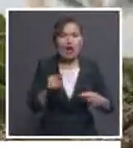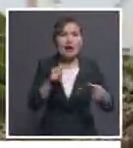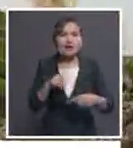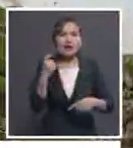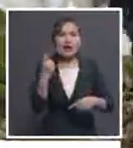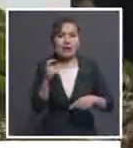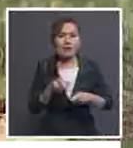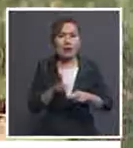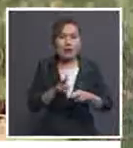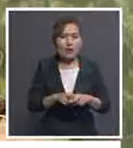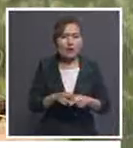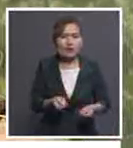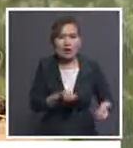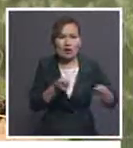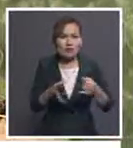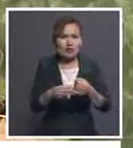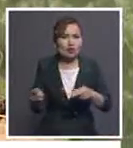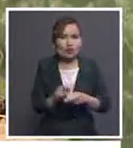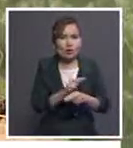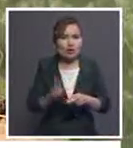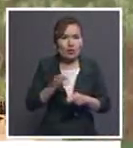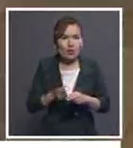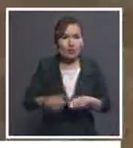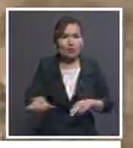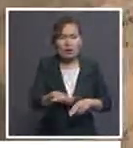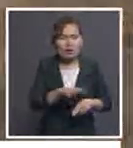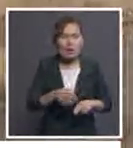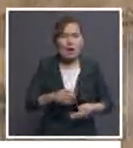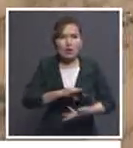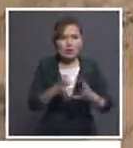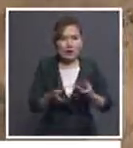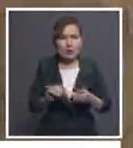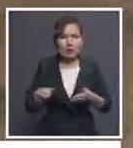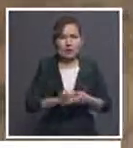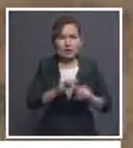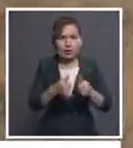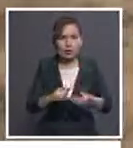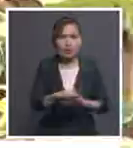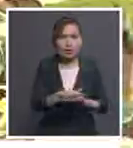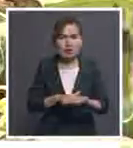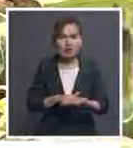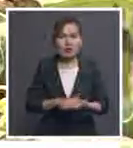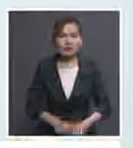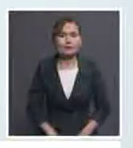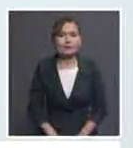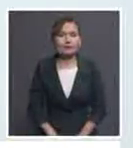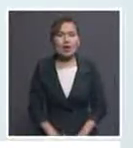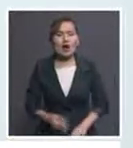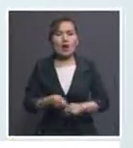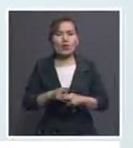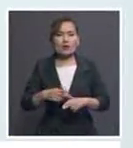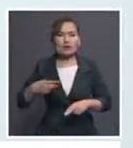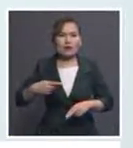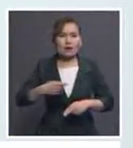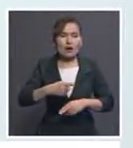химиялық заттарды жеткізушілер айқындалды. Қалған өңірлер бойынша конкурстық рәсімдер жалғасуда. Мароккалық